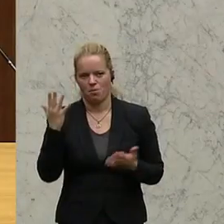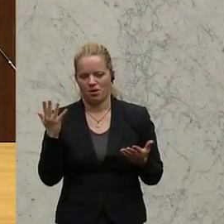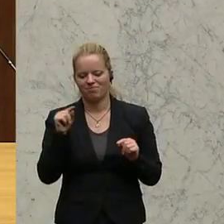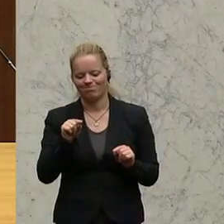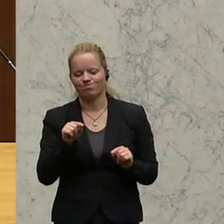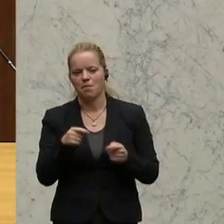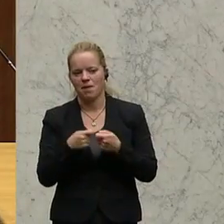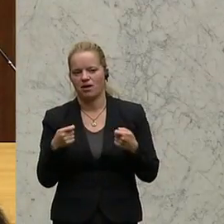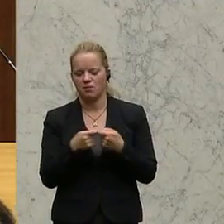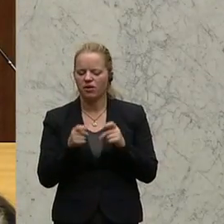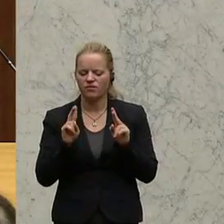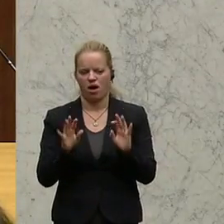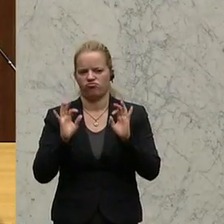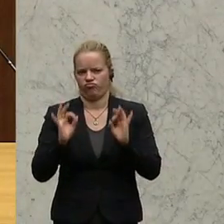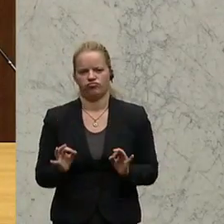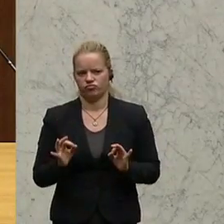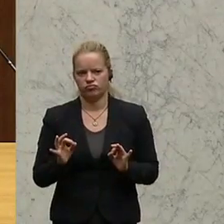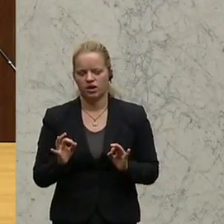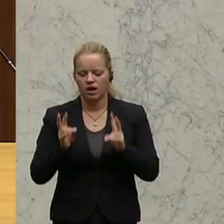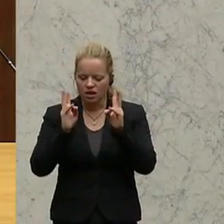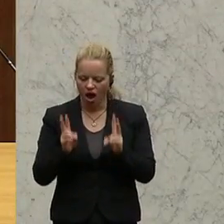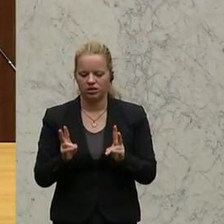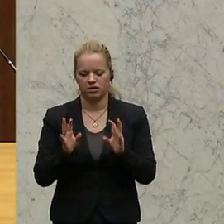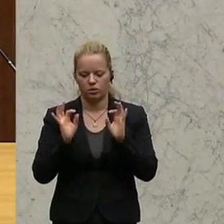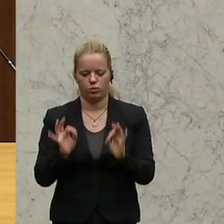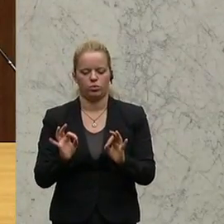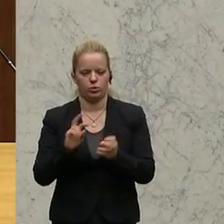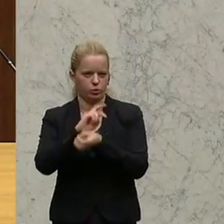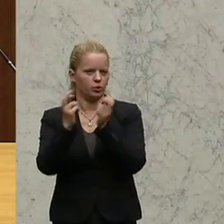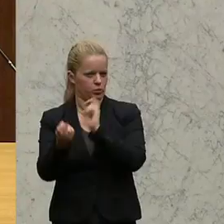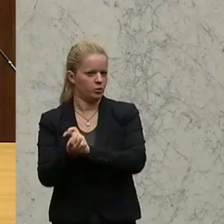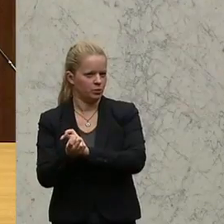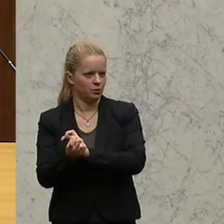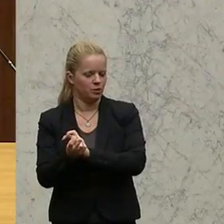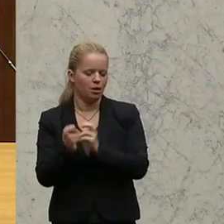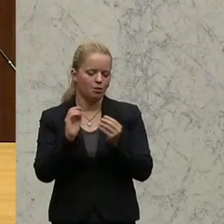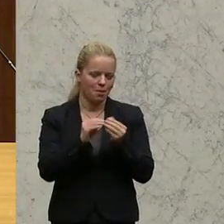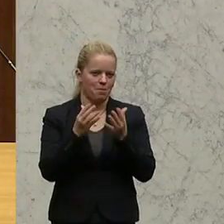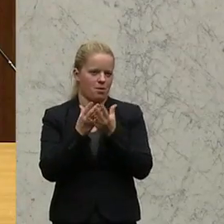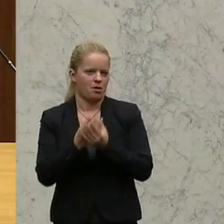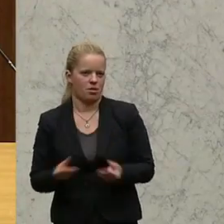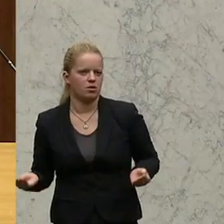es tatsächlich ein essentieller Beitrag ist, um entsprechende